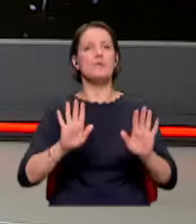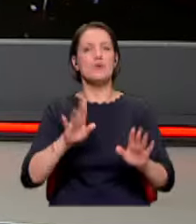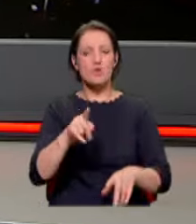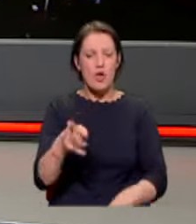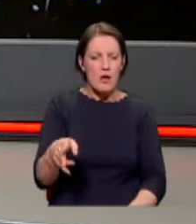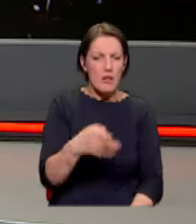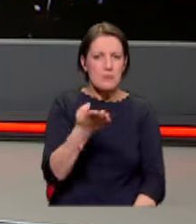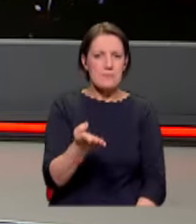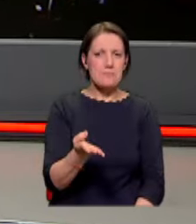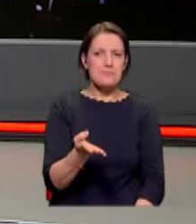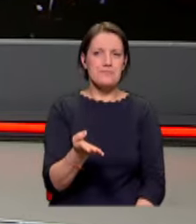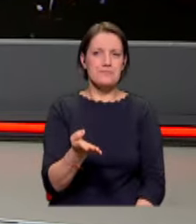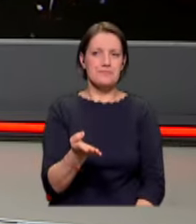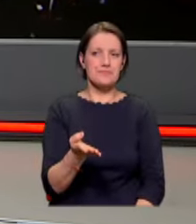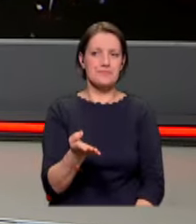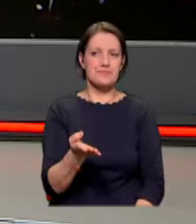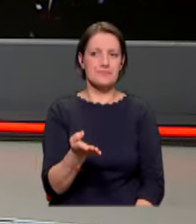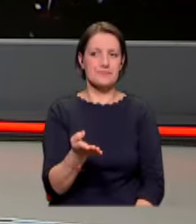Katliam bu ya.